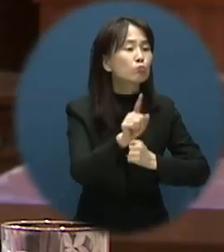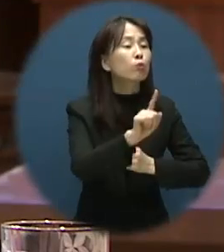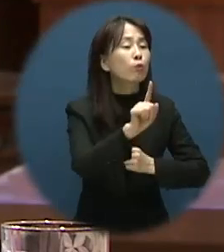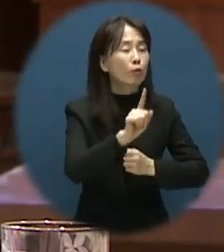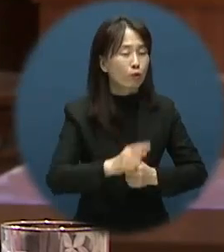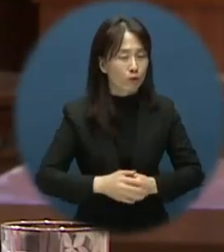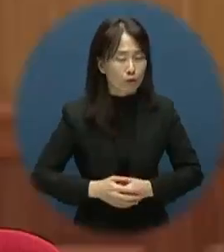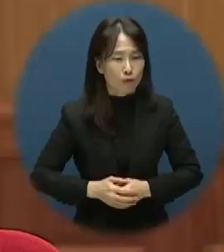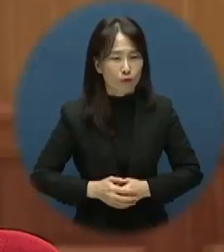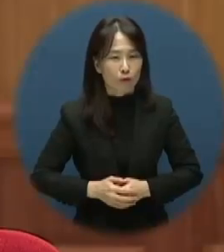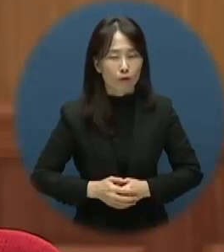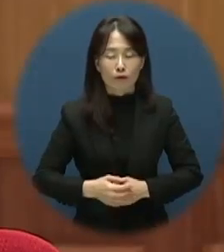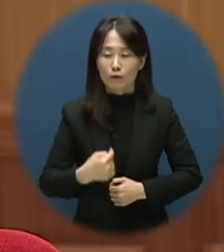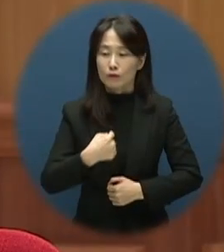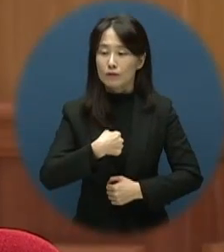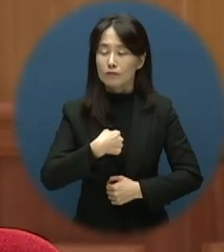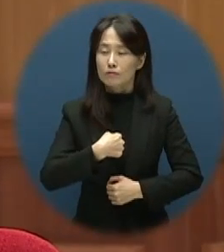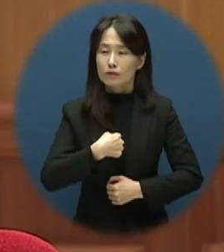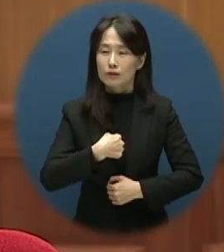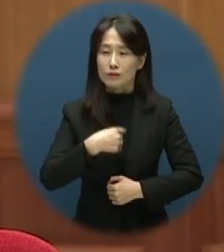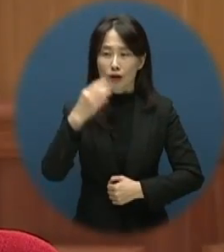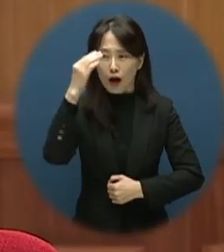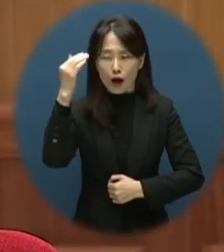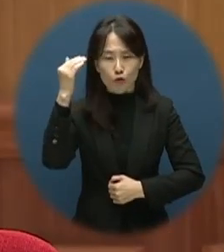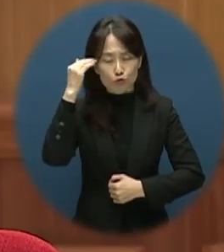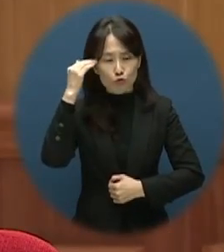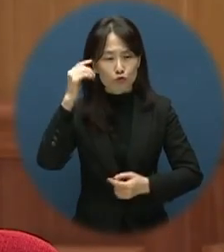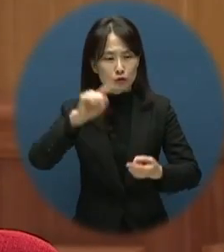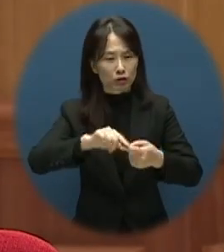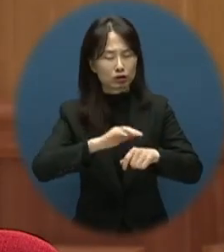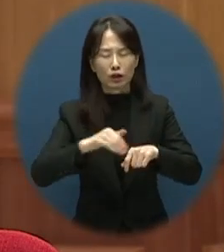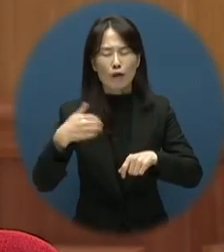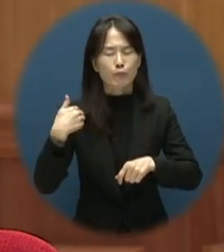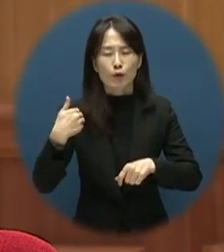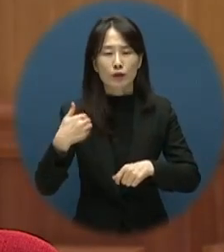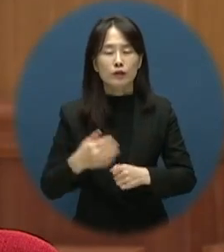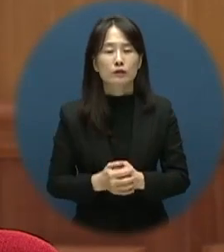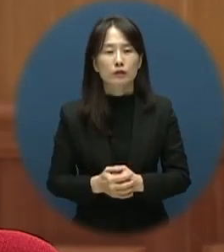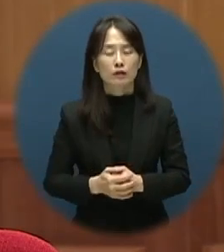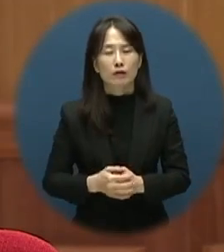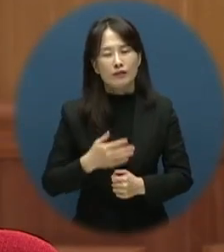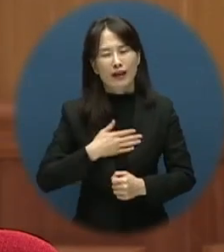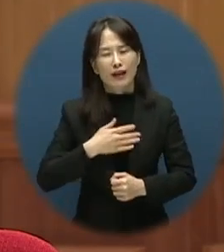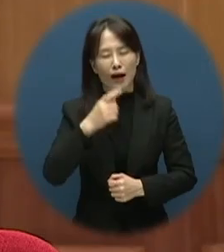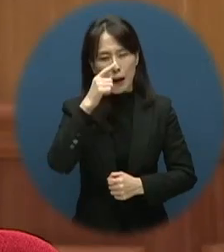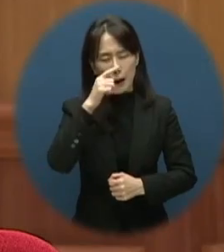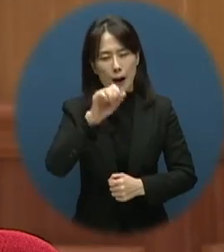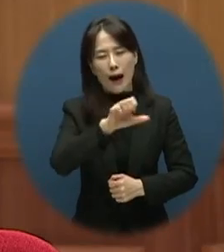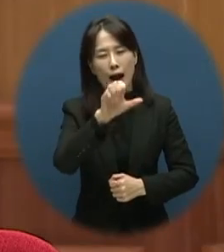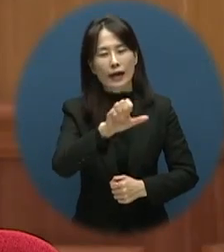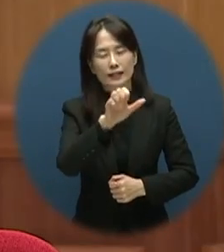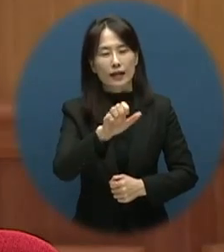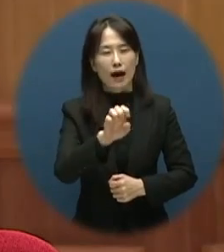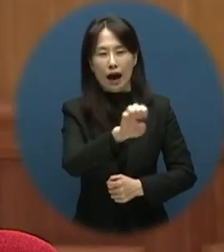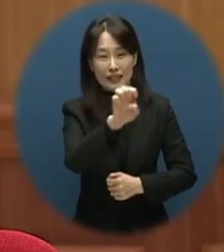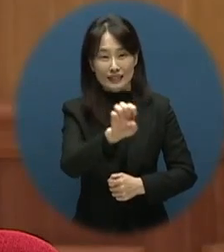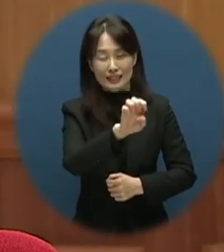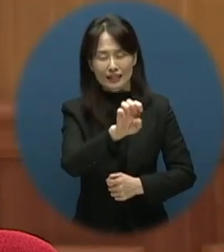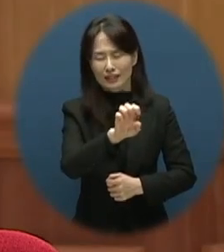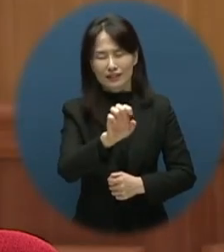87년에? 제가 한국 사실 잘 몰랐어요. 근데 제가 동양에 대해서 좀 관심이 있었어요. 동양? 아,